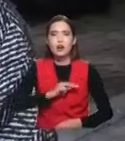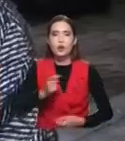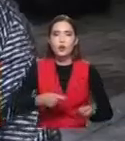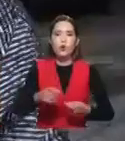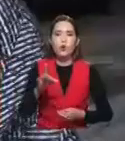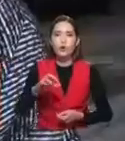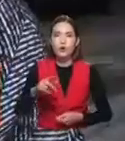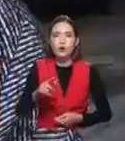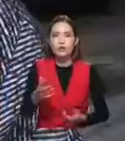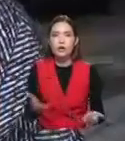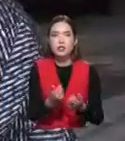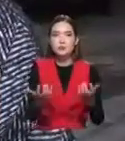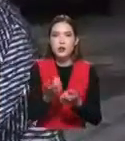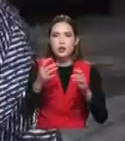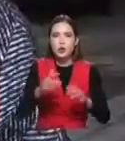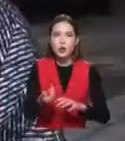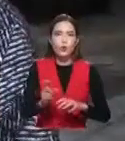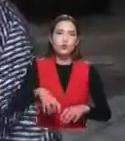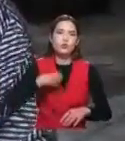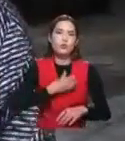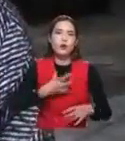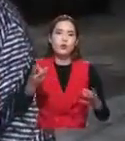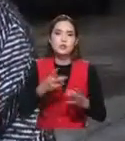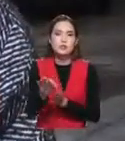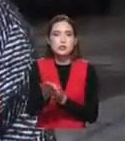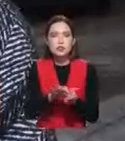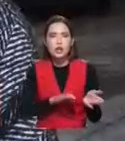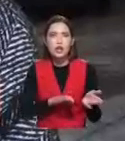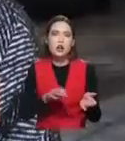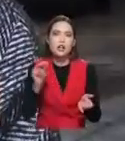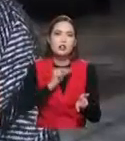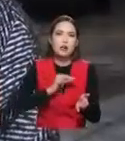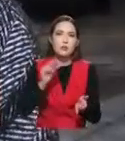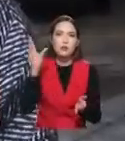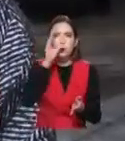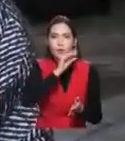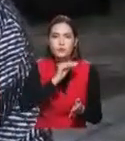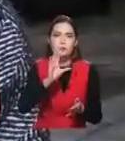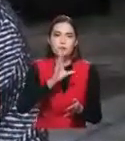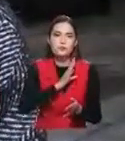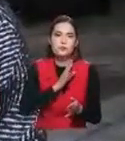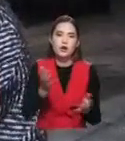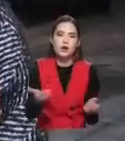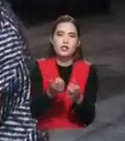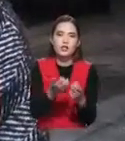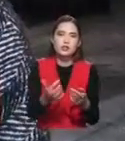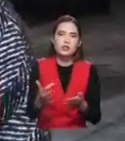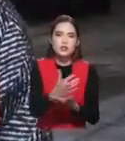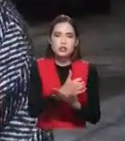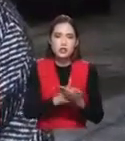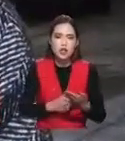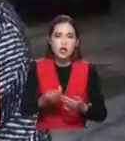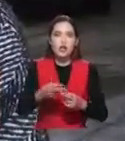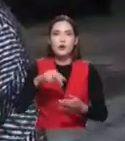потому что у них есть свои особые умения, у этих людей, которые работают, свои особые способности, которым они